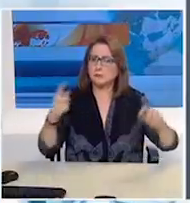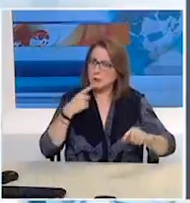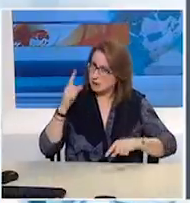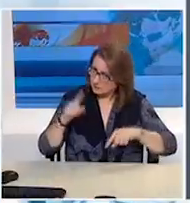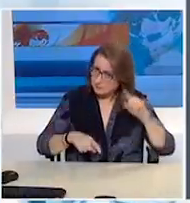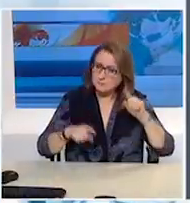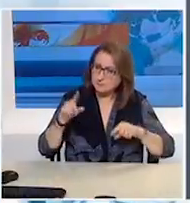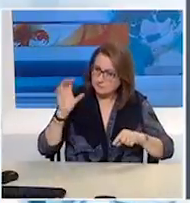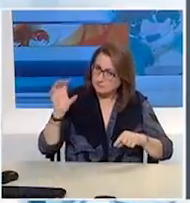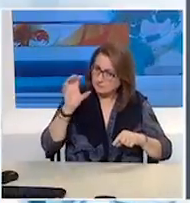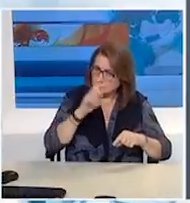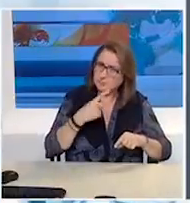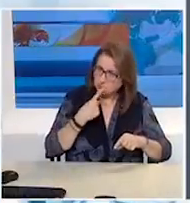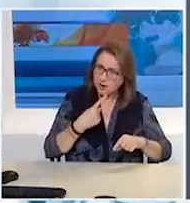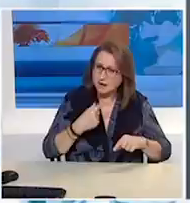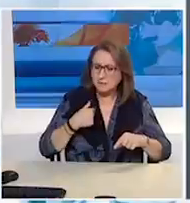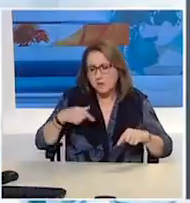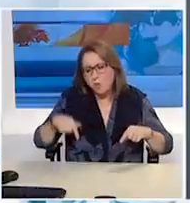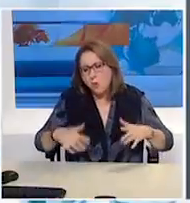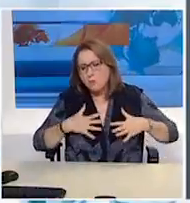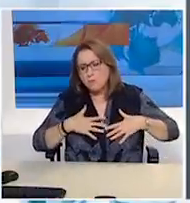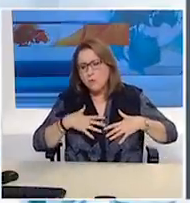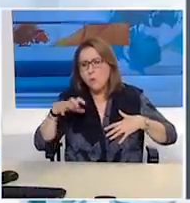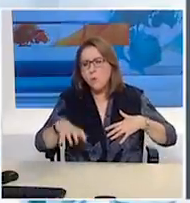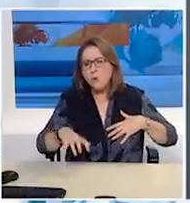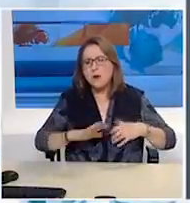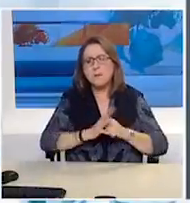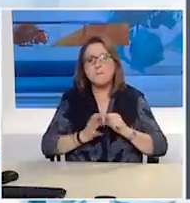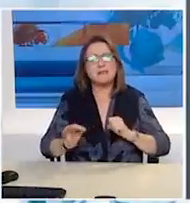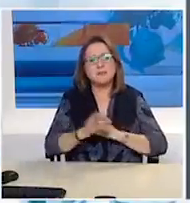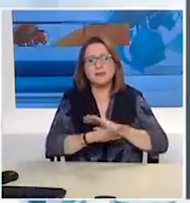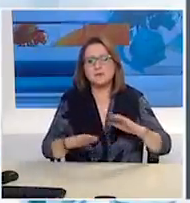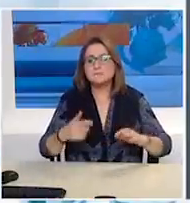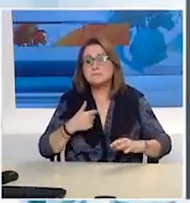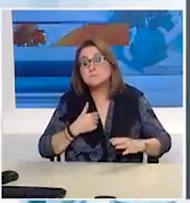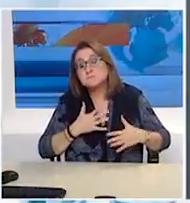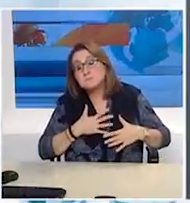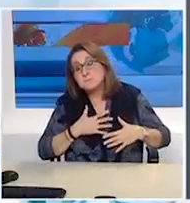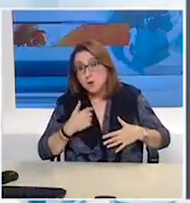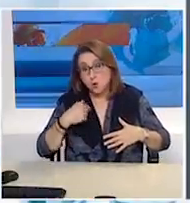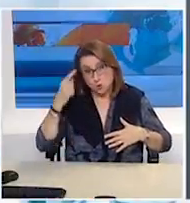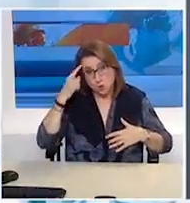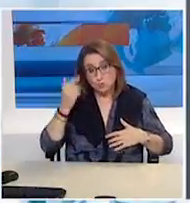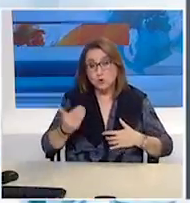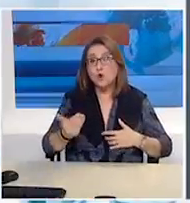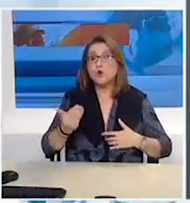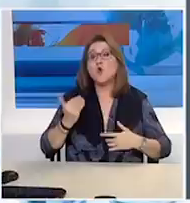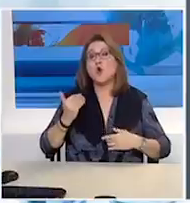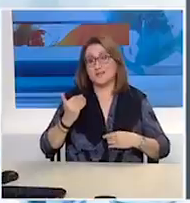έληξε η πανδημία στη χώρα μας. Νομίζω είναι πρόωρο, εξήγησα χτες τους λόγους για τους οποίους δεν μπορεί κανείς να το κάνει